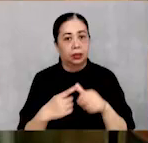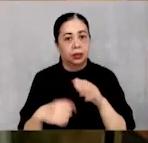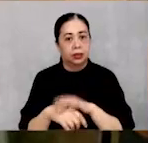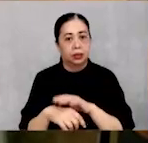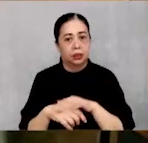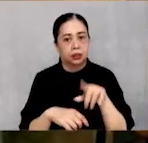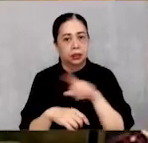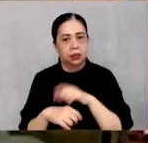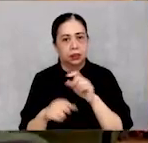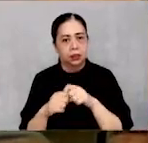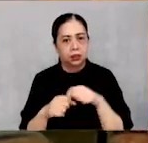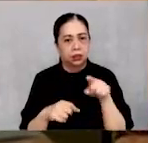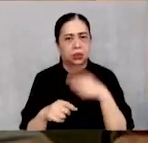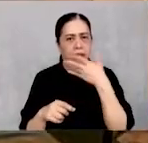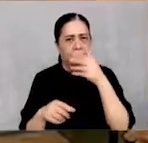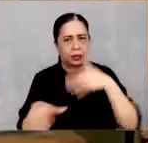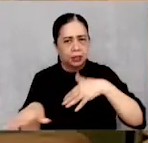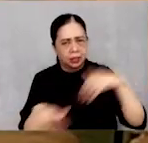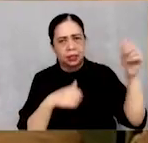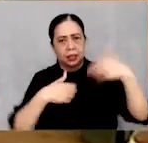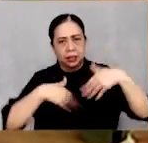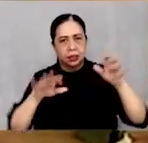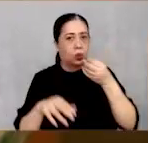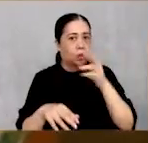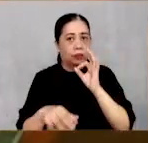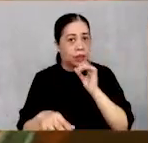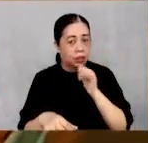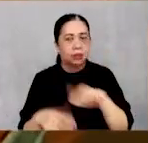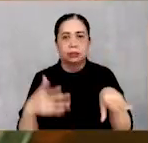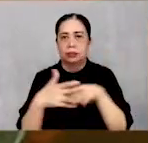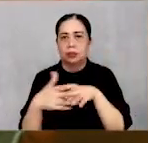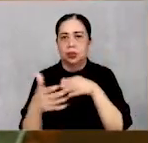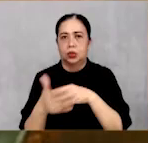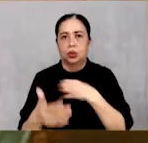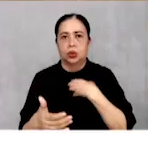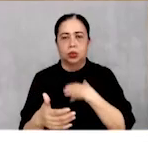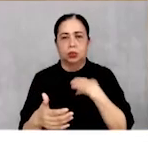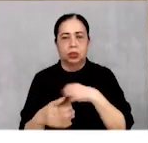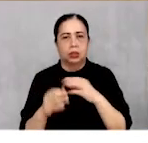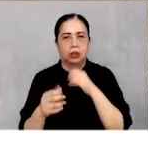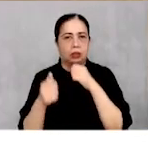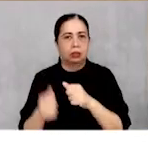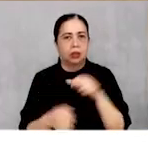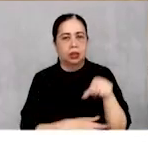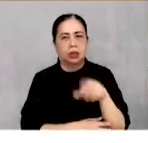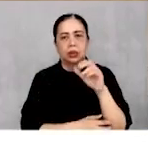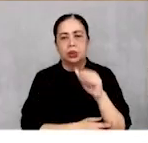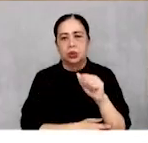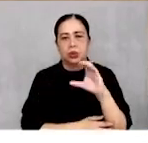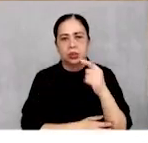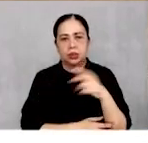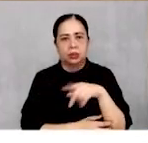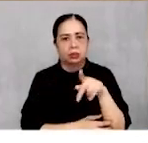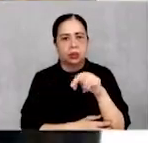Network ang mga pulis na lisanin na ang compound o magsasampas sila ng reklamo. Pero hindi raw susundin ng PNP ACG ang taning dahil wala raw lugar